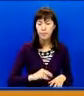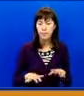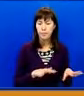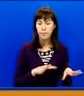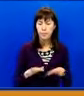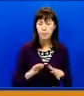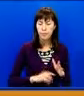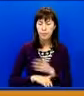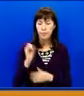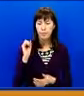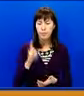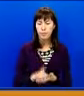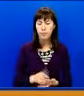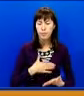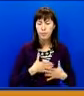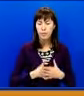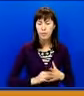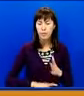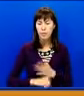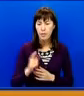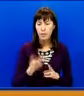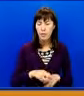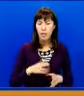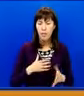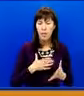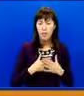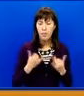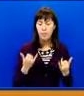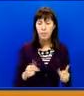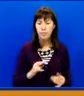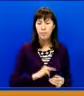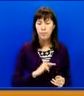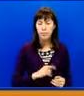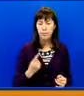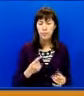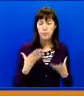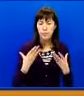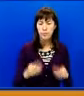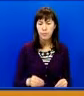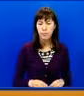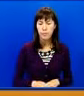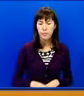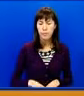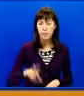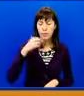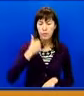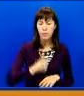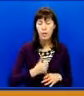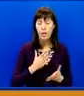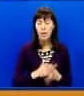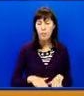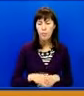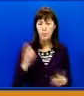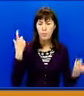реализацией основных задач программы духовного возрождения. Это актуально сегодня, и это работа не одного дня. Статья главы государства является